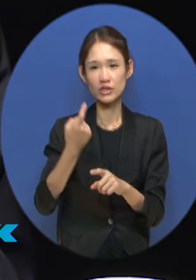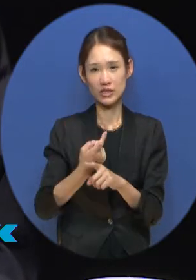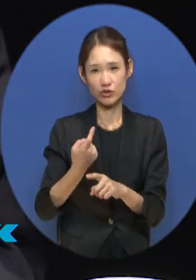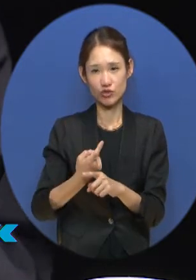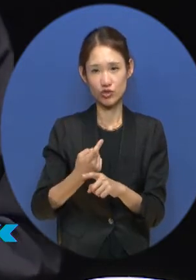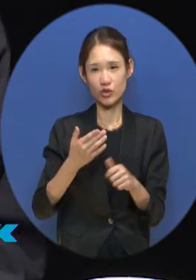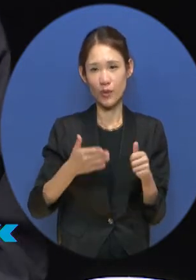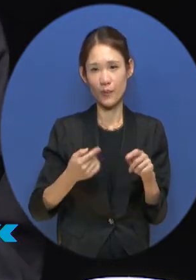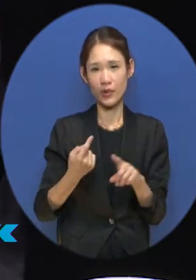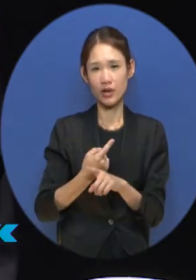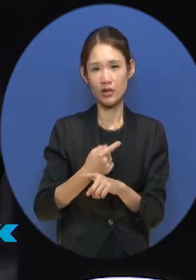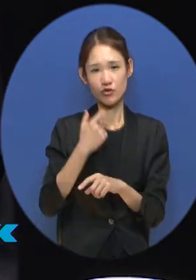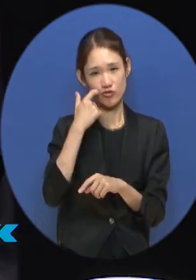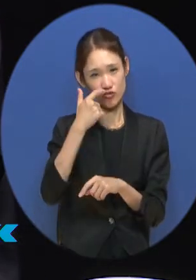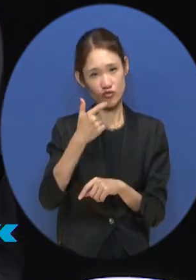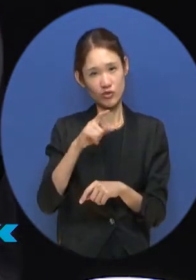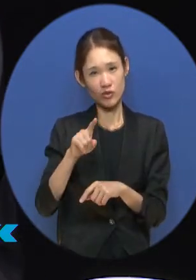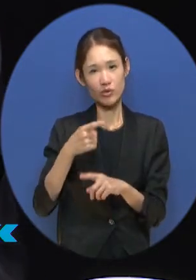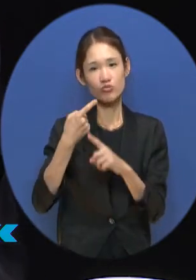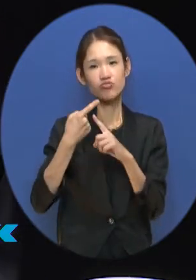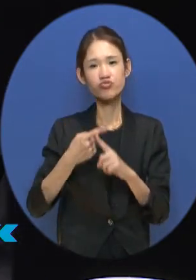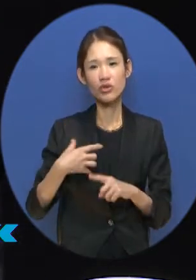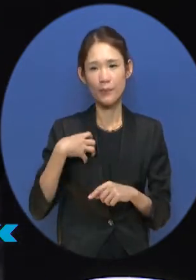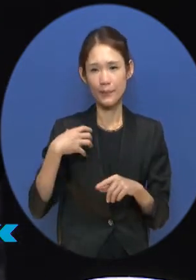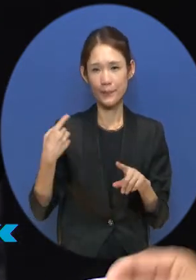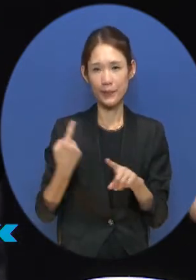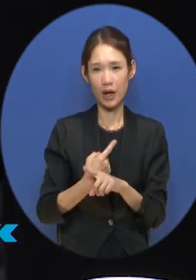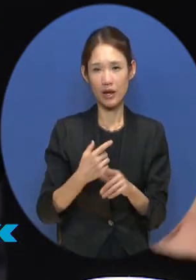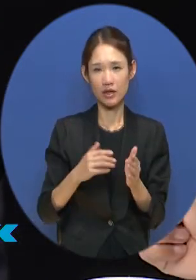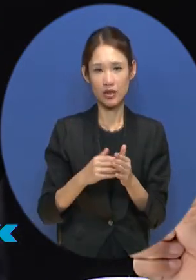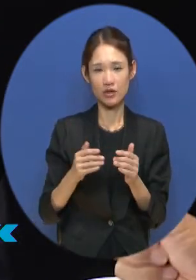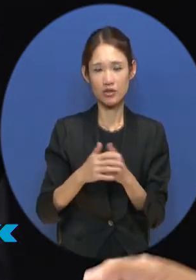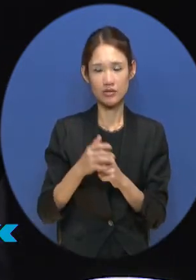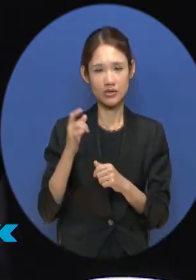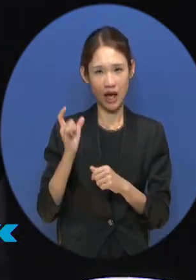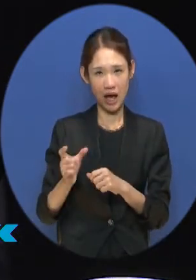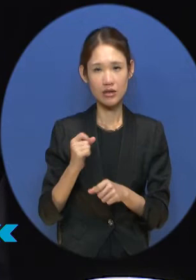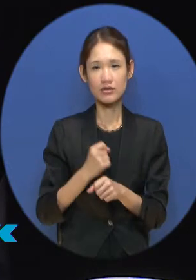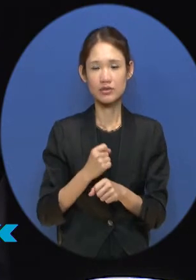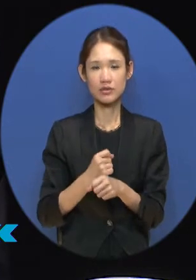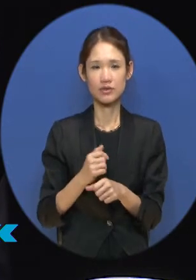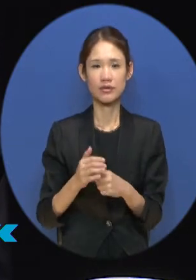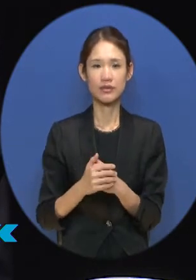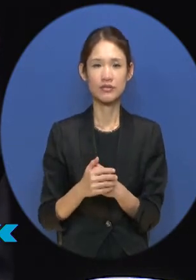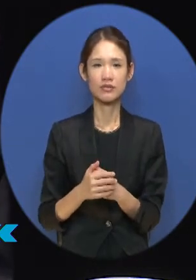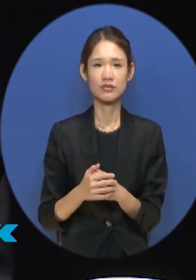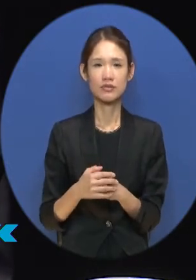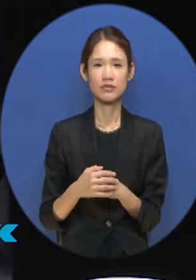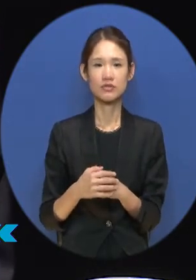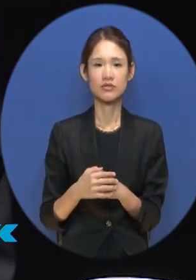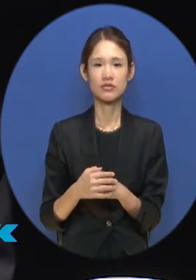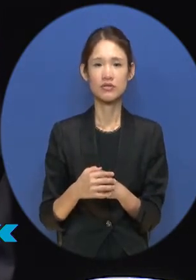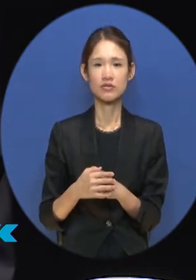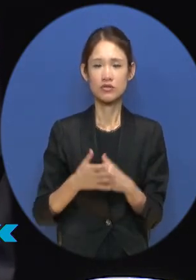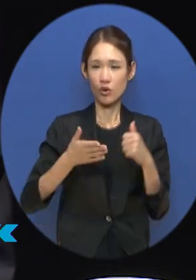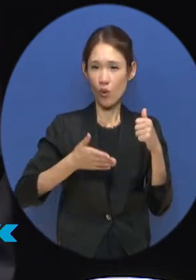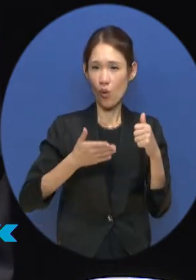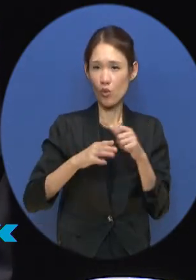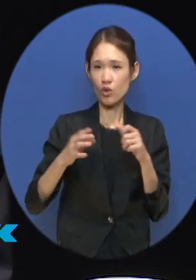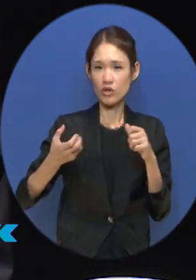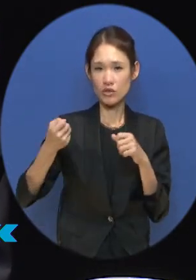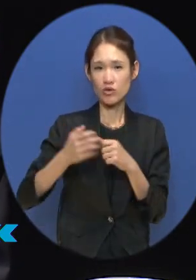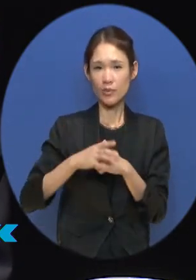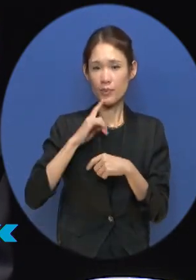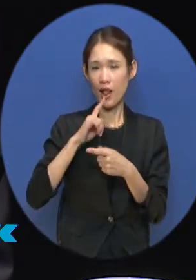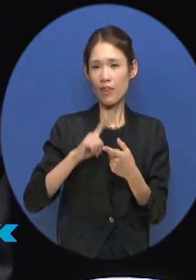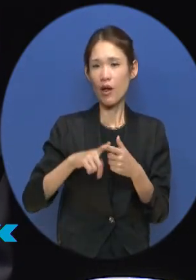유지 기준으로 이제 유지 기준이라고 하는 것은 무조건 지켜야 되는 겁니다. 강제로. 예, 강제로. 아하. 예, 그렇죠. 그리고 권고 기준은 말